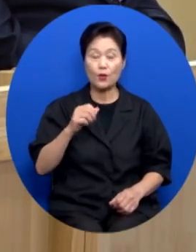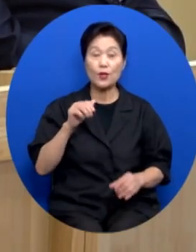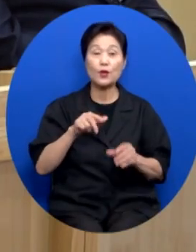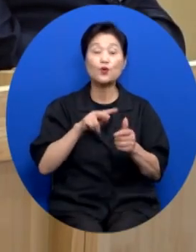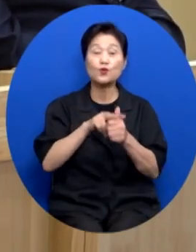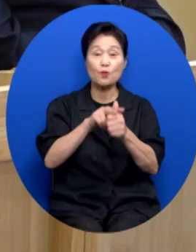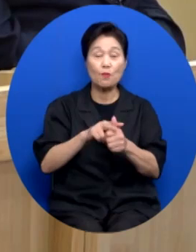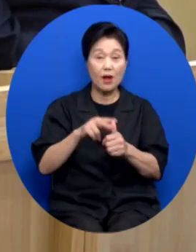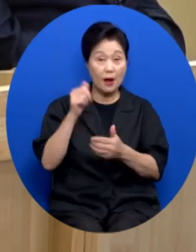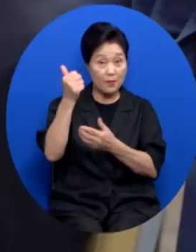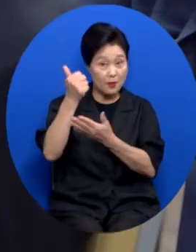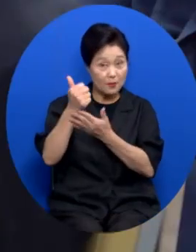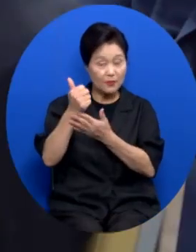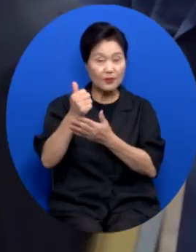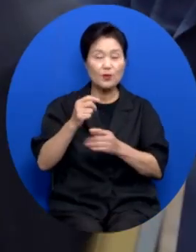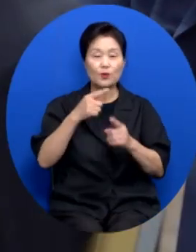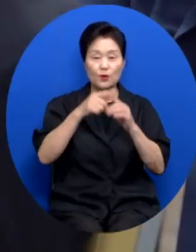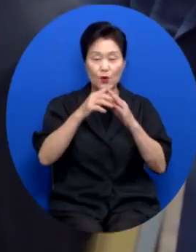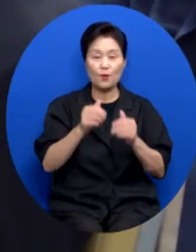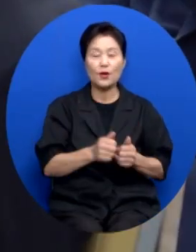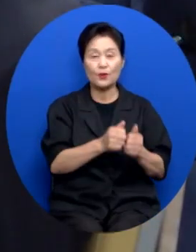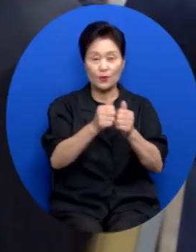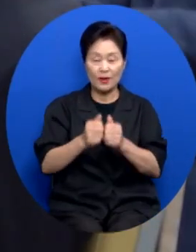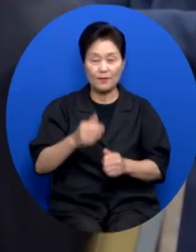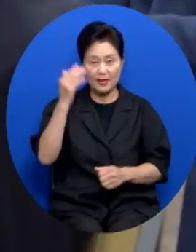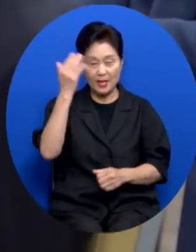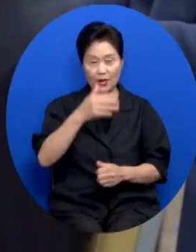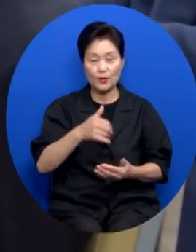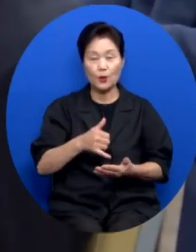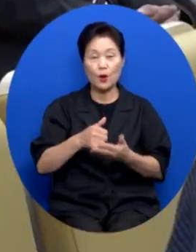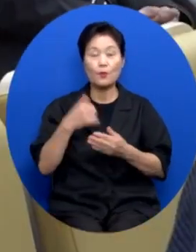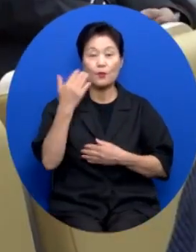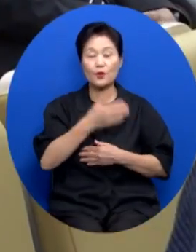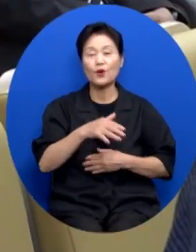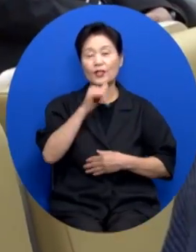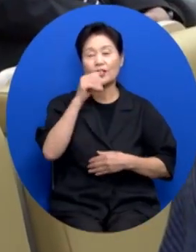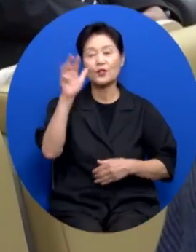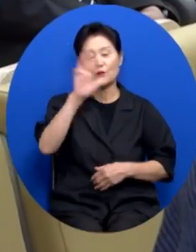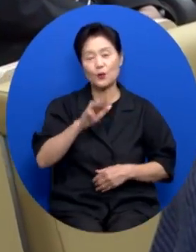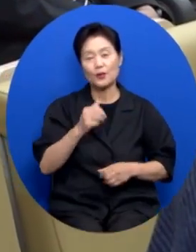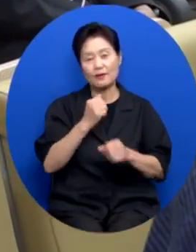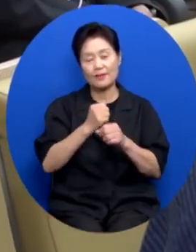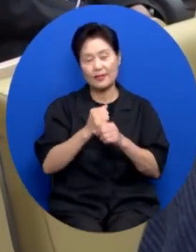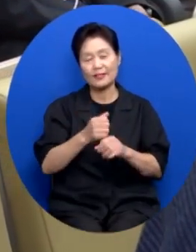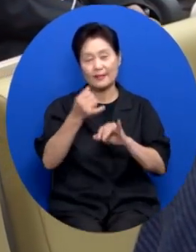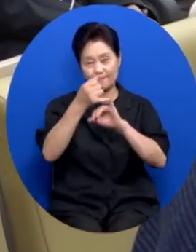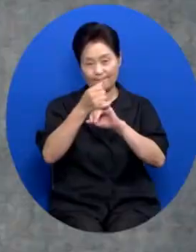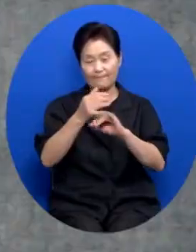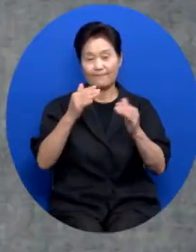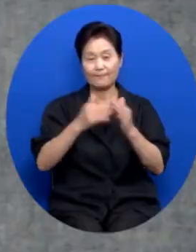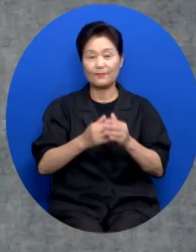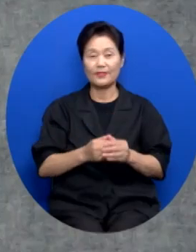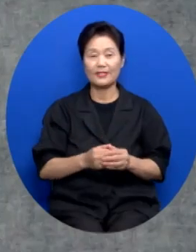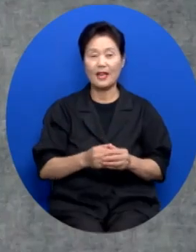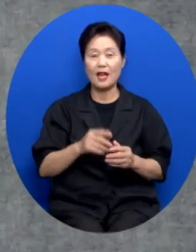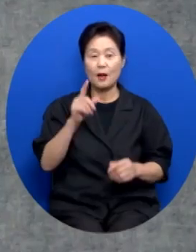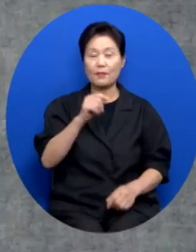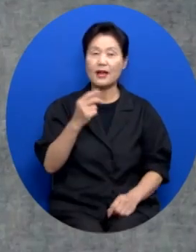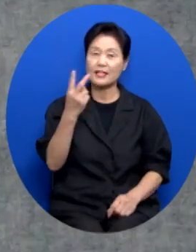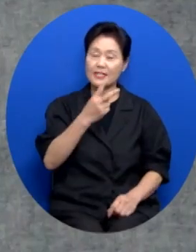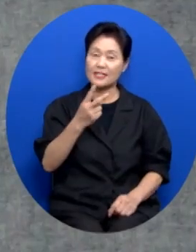목사는 교회와 동행하며 깨끗하고 품격 있는 총회를 만들겠다고 약속했습니다. 12,000여